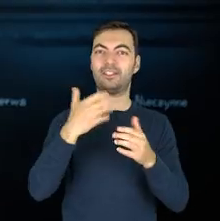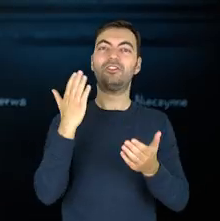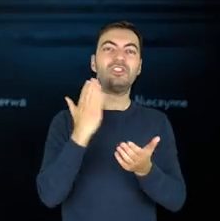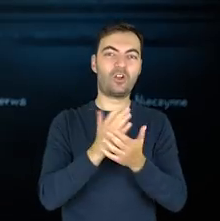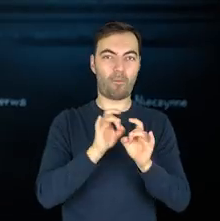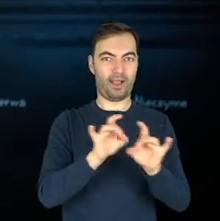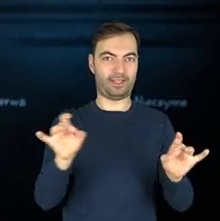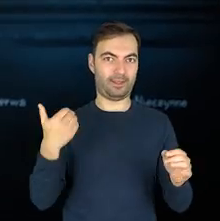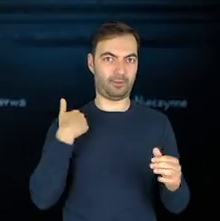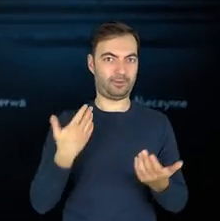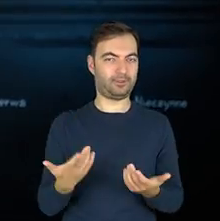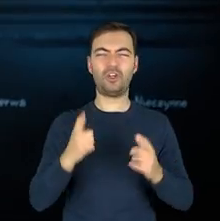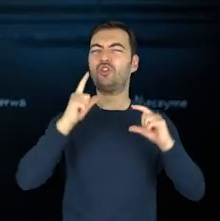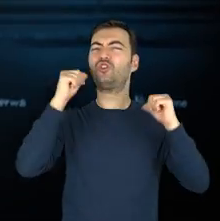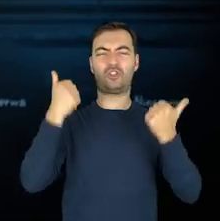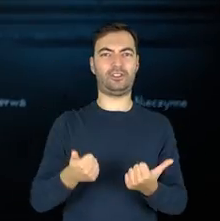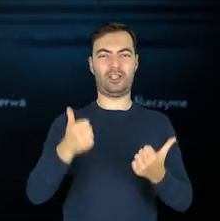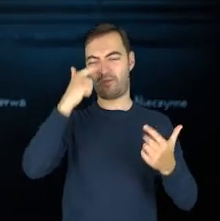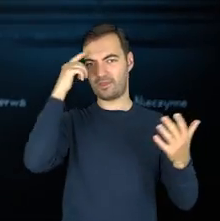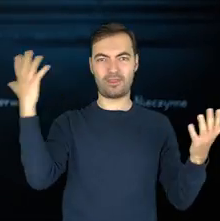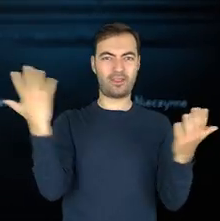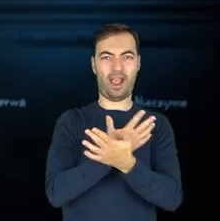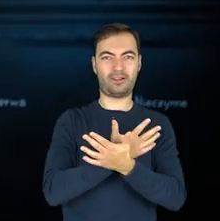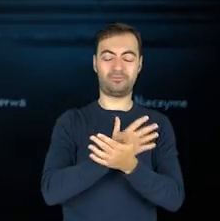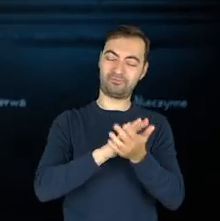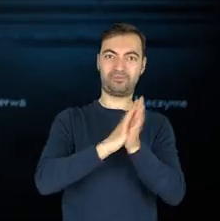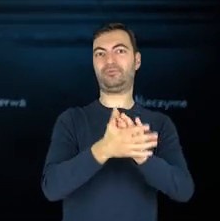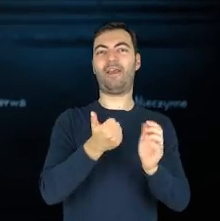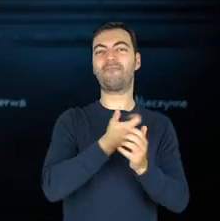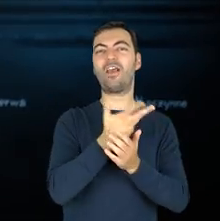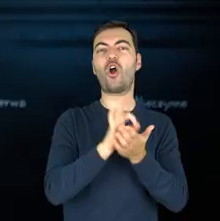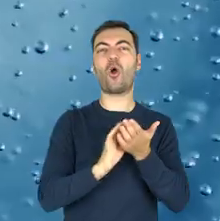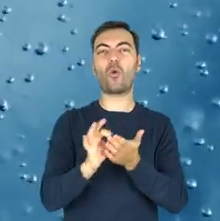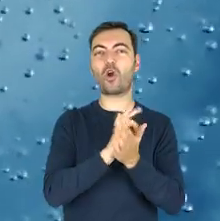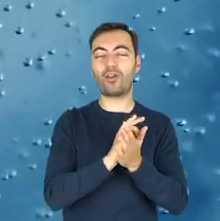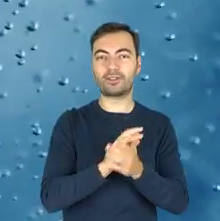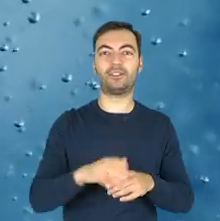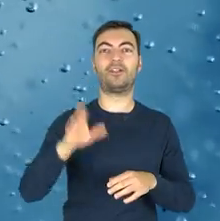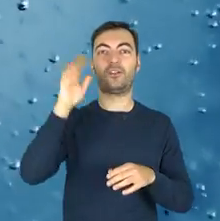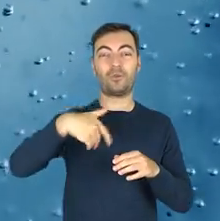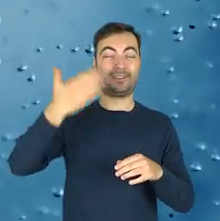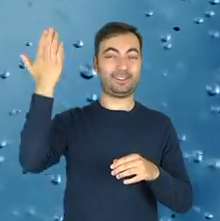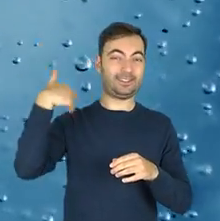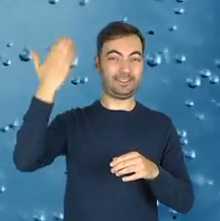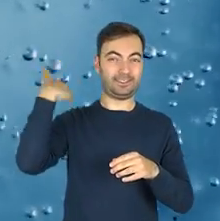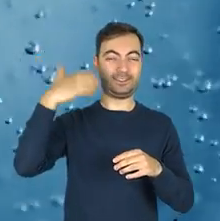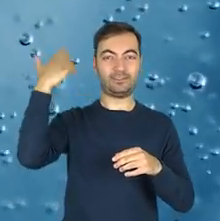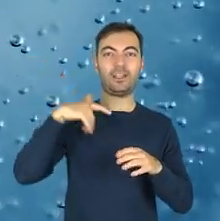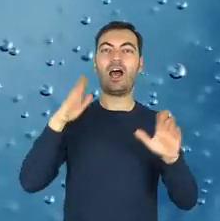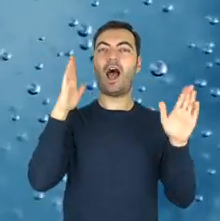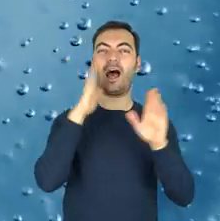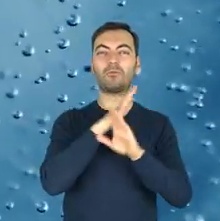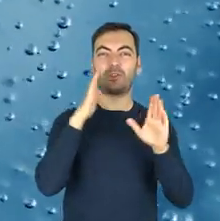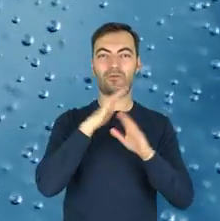jedynie życie bakteryjne. Co takiego stało się, że powstały organizmy wielokomórkowe? Dopiero w tamtych czasach w ziemskiej